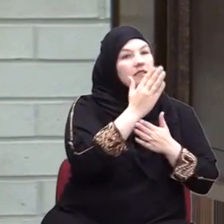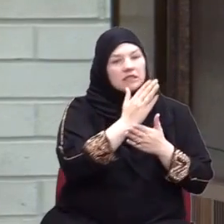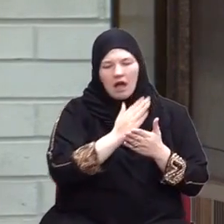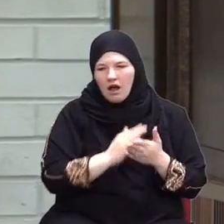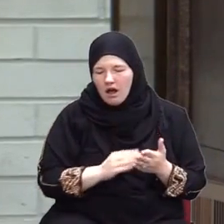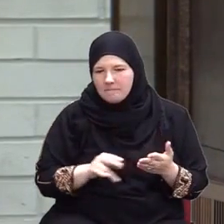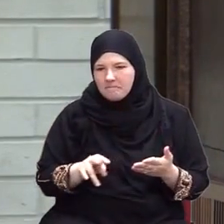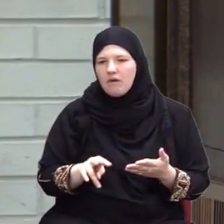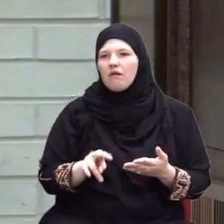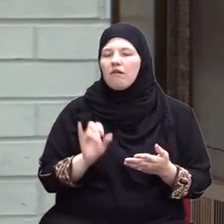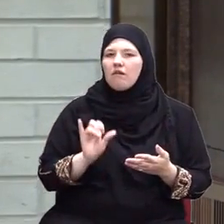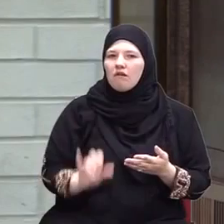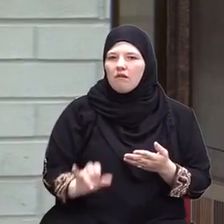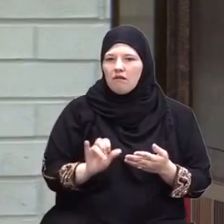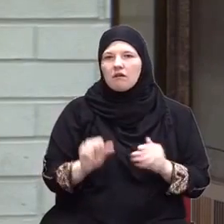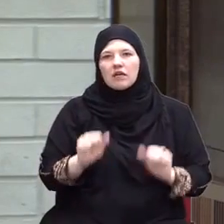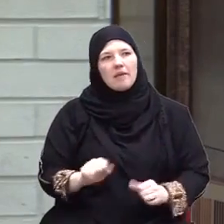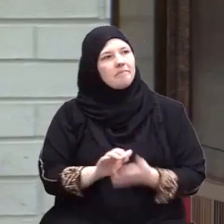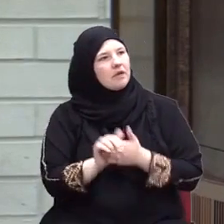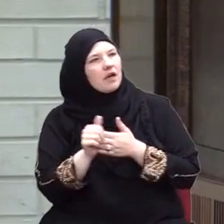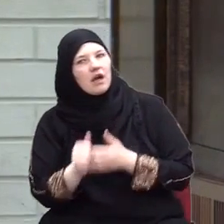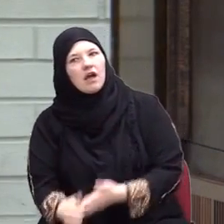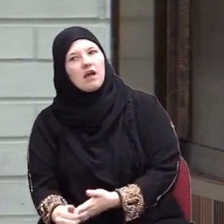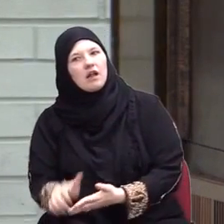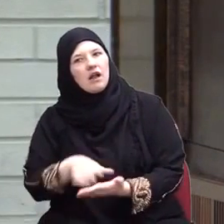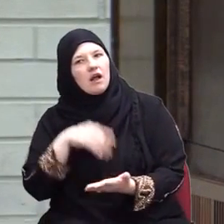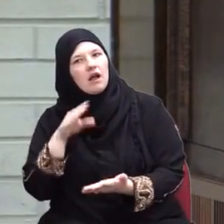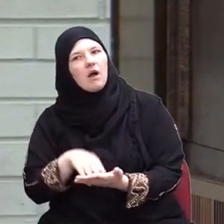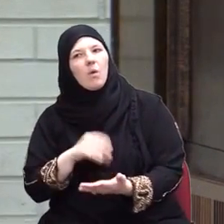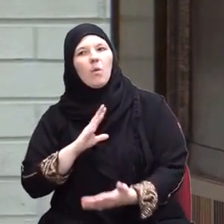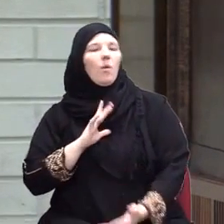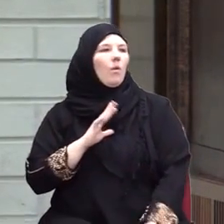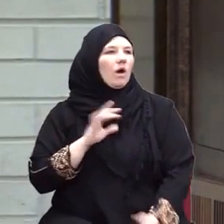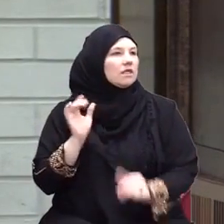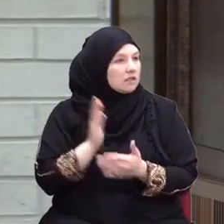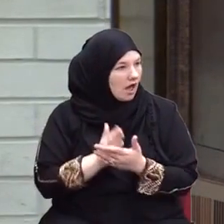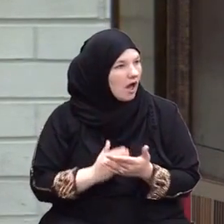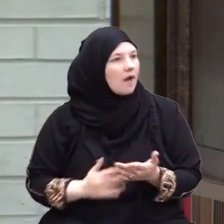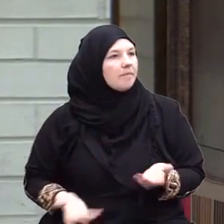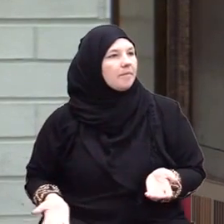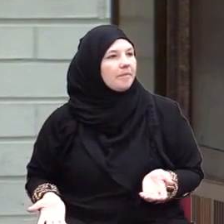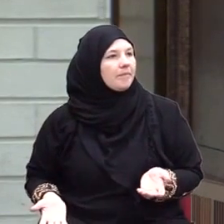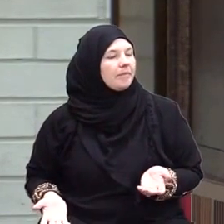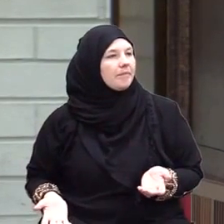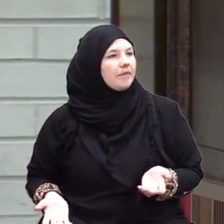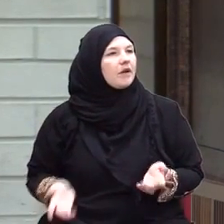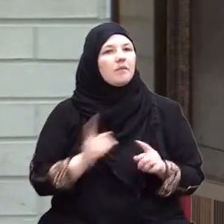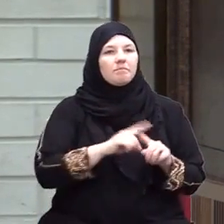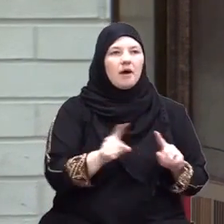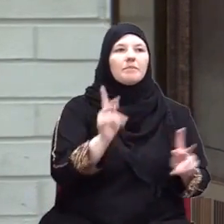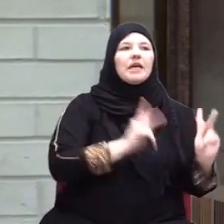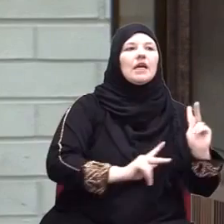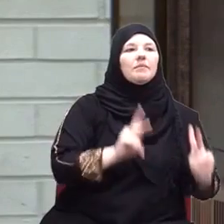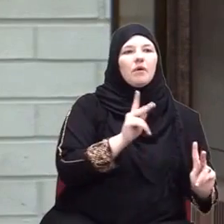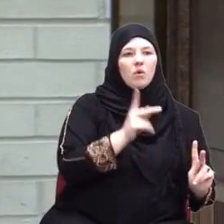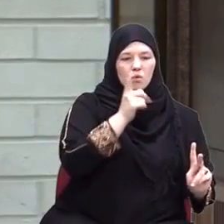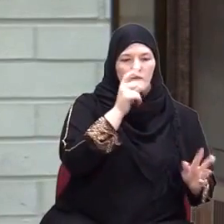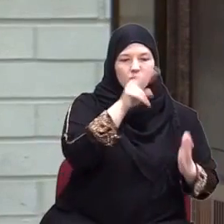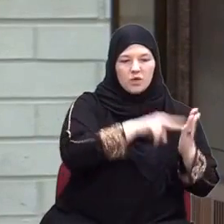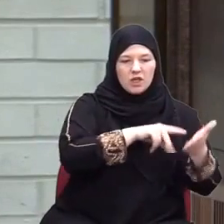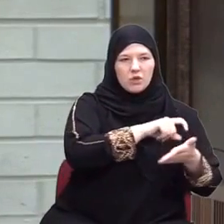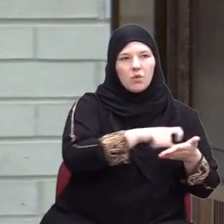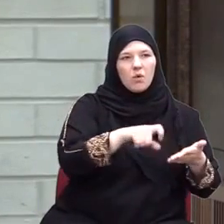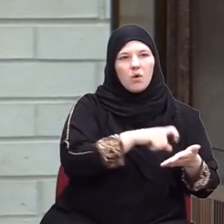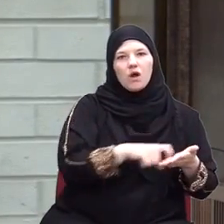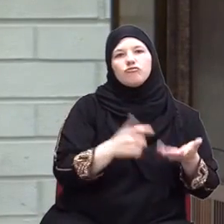guided. يُضِلُّ بِهِ كَثِيرًا وَيَهْدِي بِهِ كَثِيرًا وَمَا يُضِلُّ بِهِ.